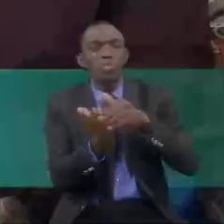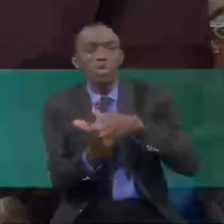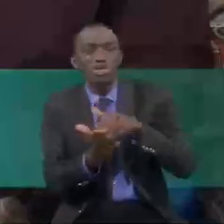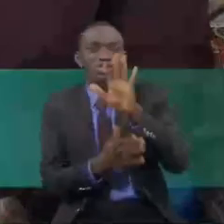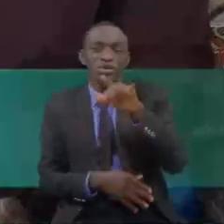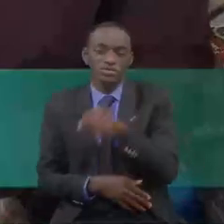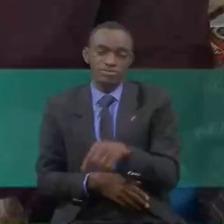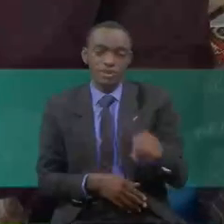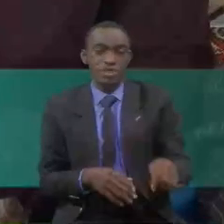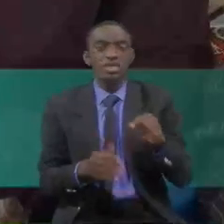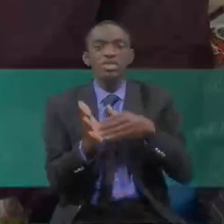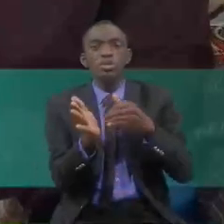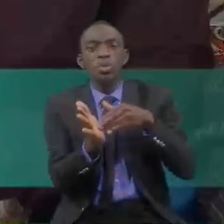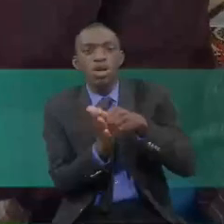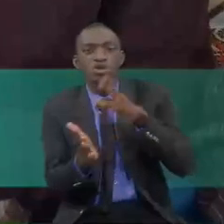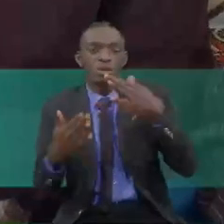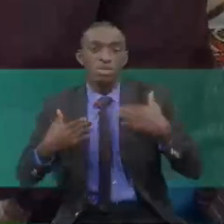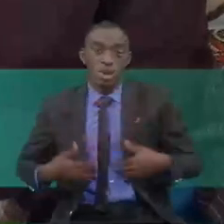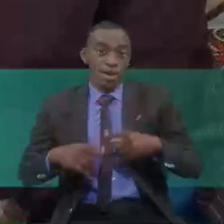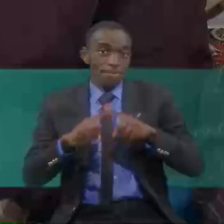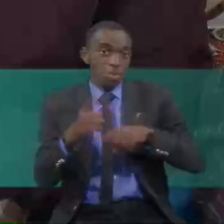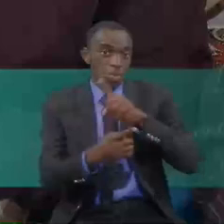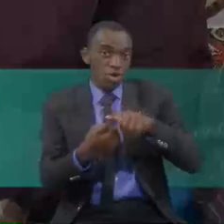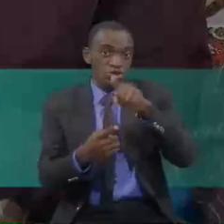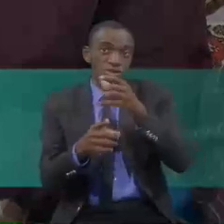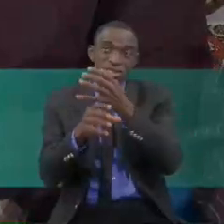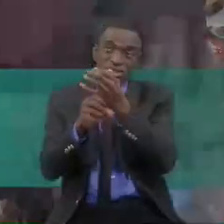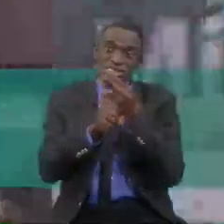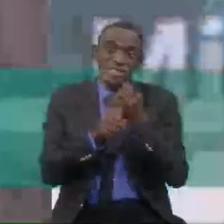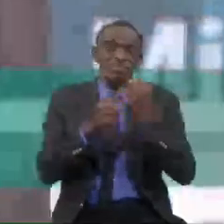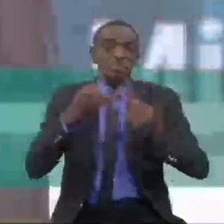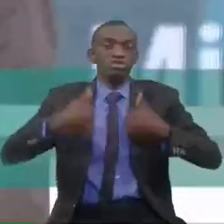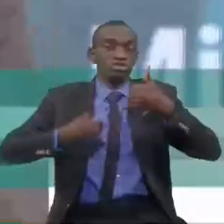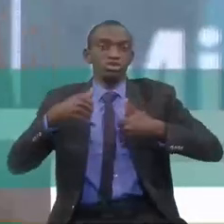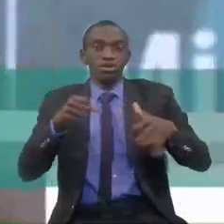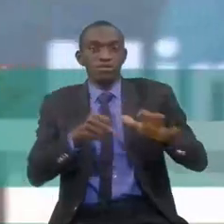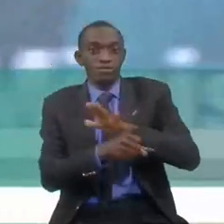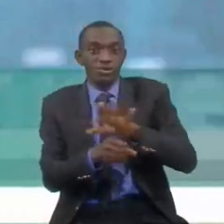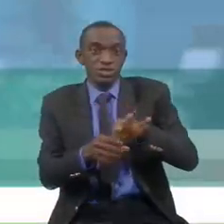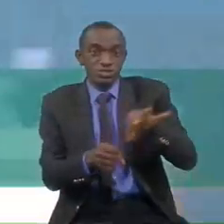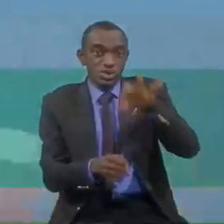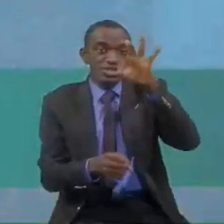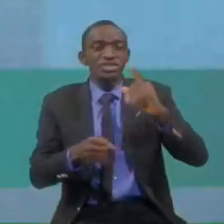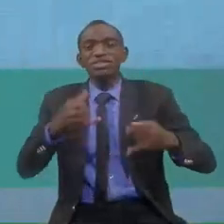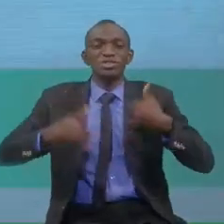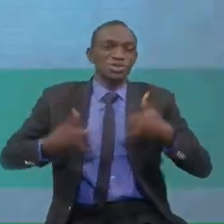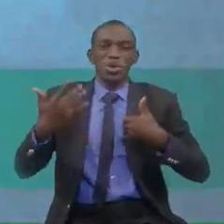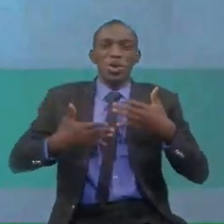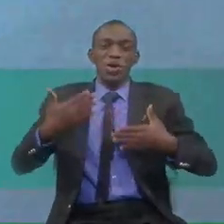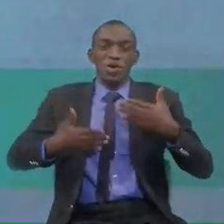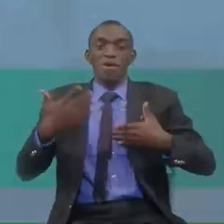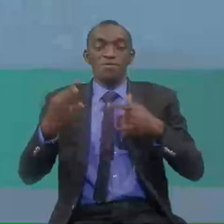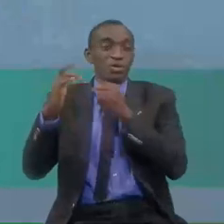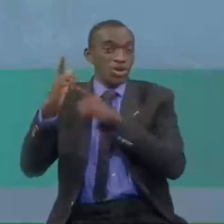mémoire. Mais si vous recevez l'esprit de joie, la joie du Seigneur devient votre force. Alors